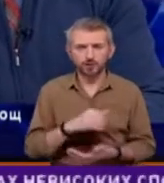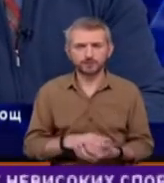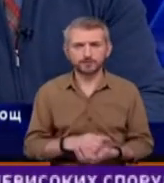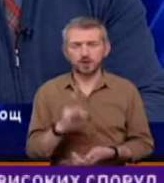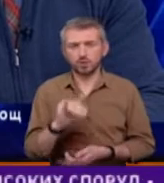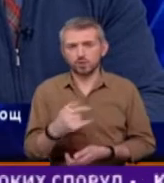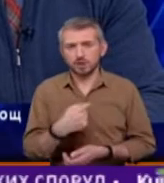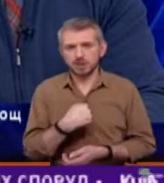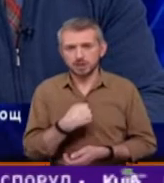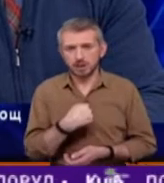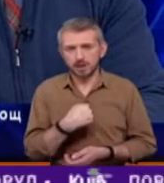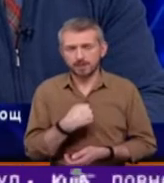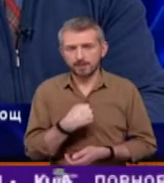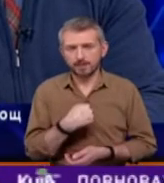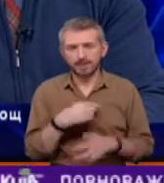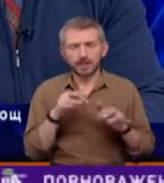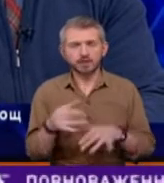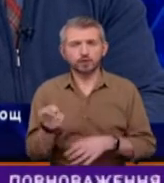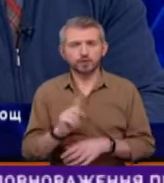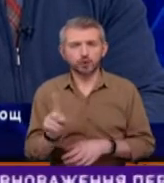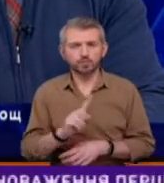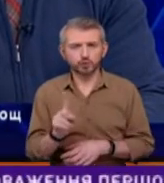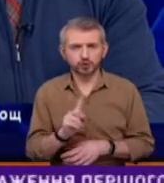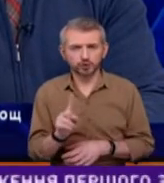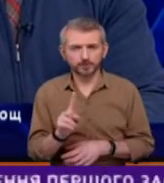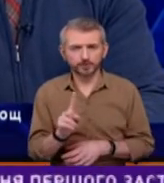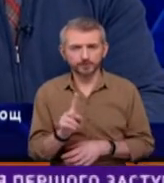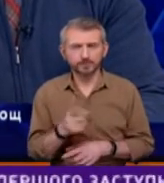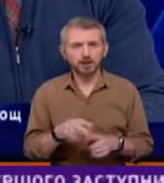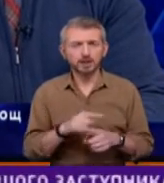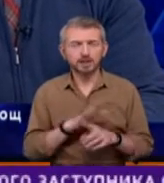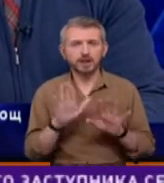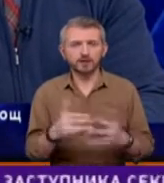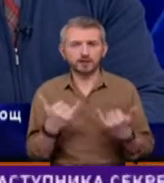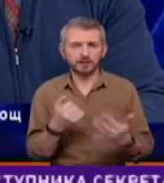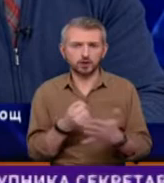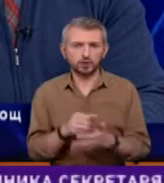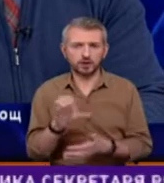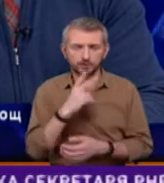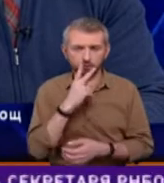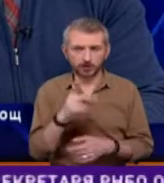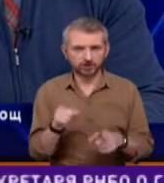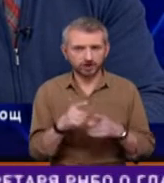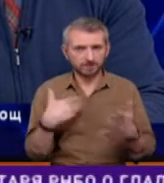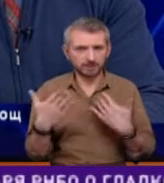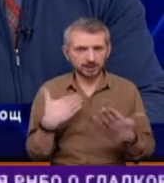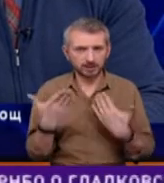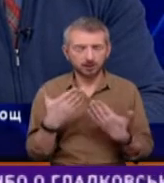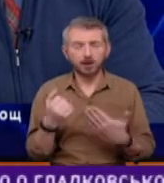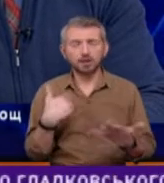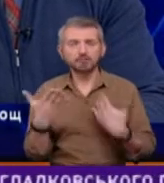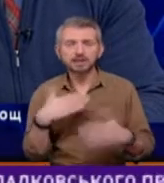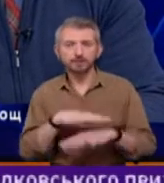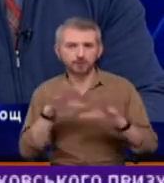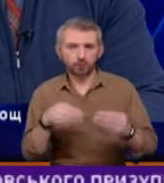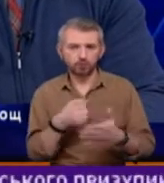я... Діло в тому, що це не тільки зараз до Євробачення такий підхід, а підхід в